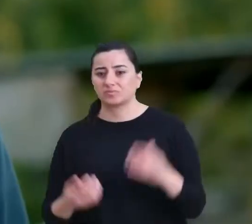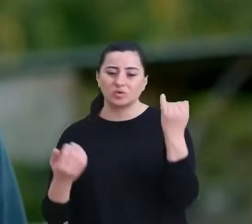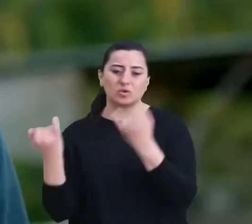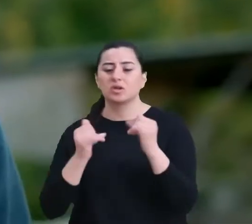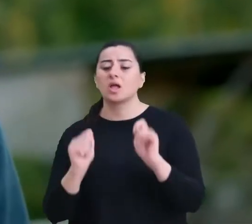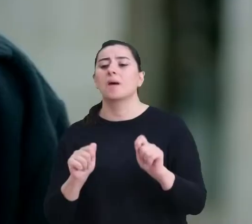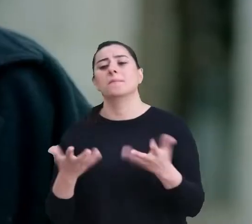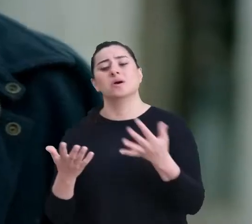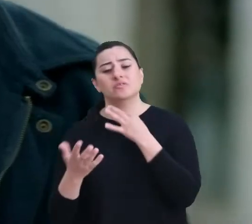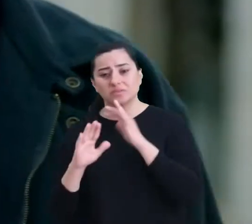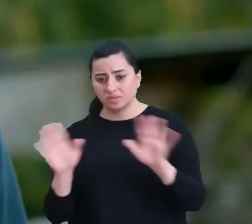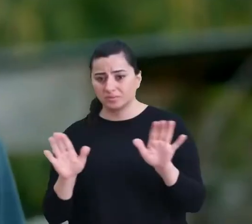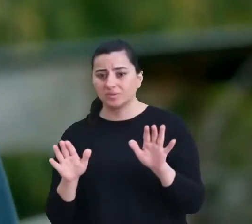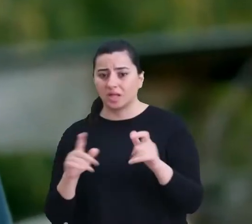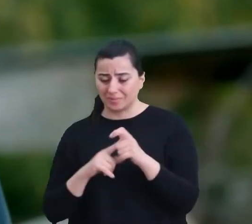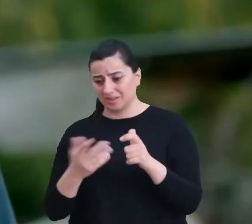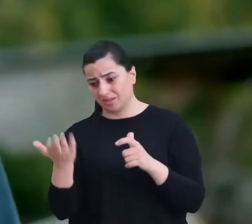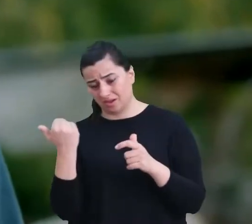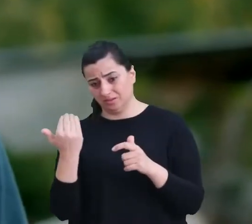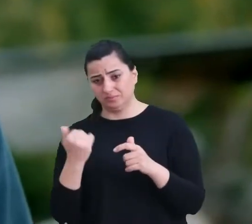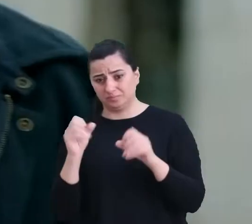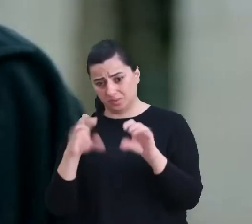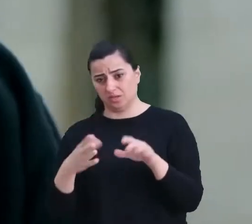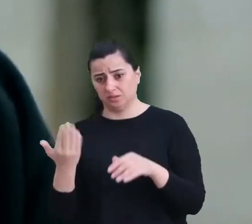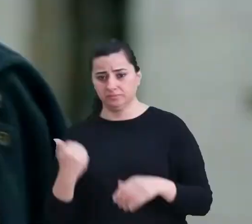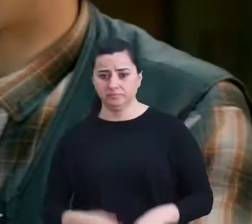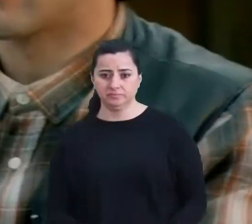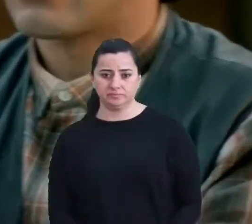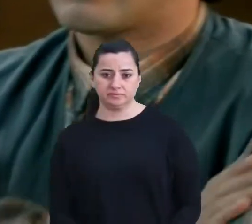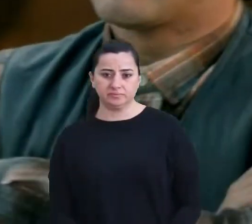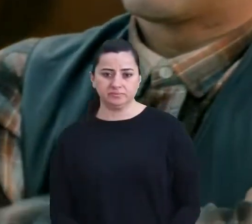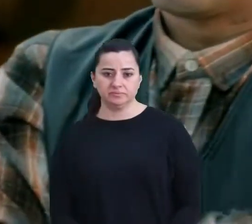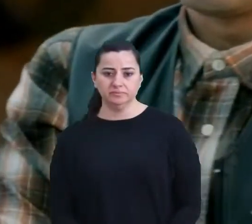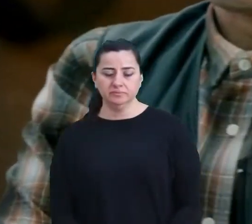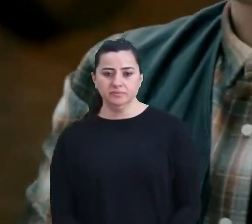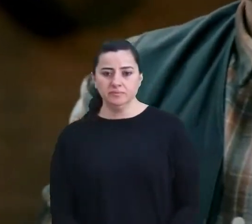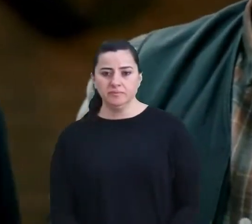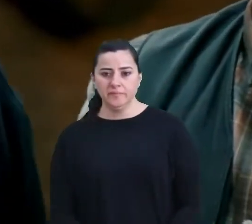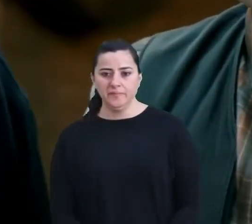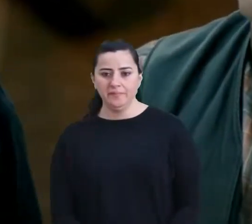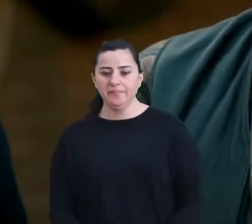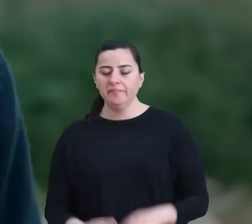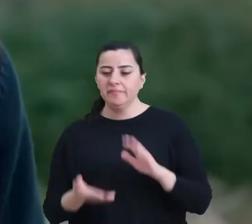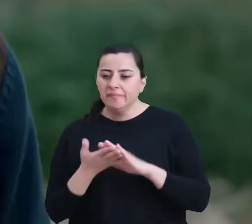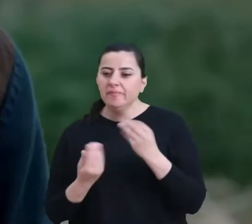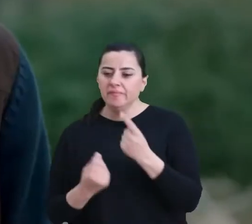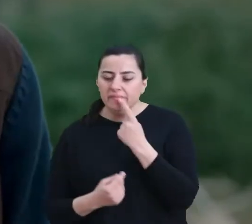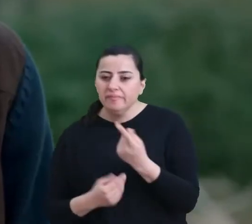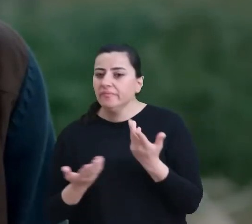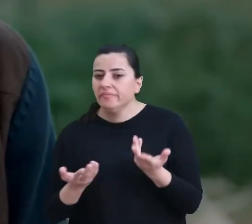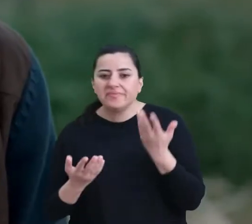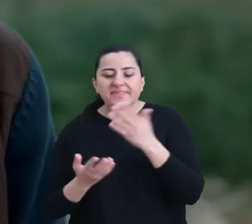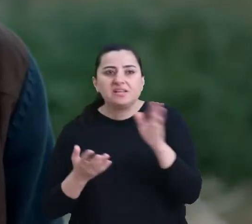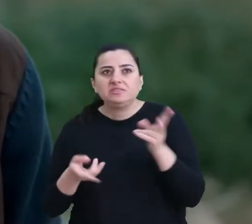Dalaşmayın şimdi, zamanın bunun. Emin gelsen böyle. Gel bırak onu. Ellerini kaldırıp birbirlerinden özür dilediler. Sadıcığım güzel diyorsun da biz